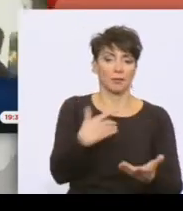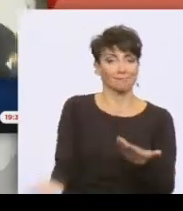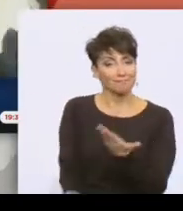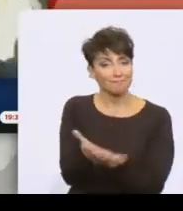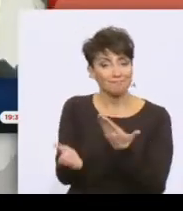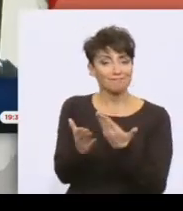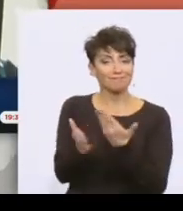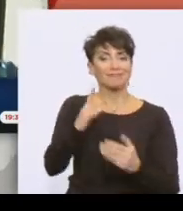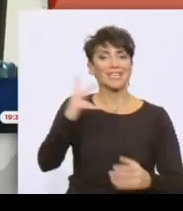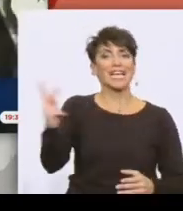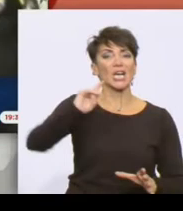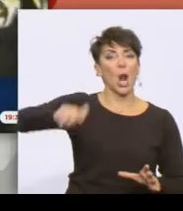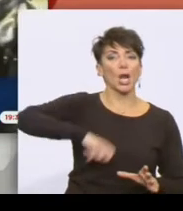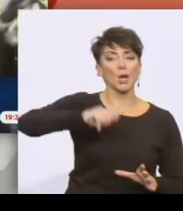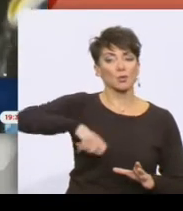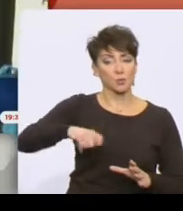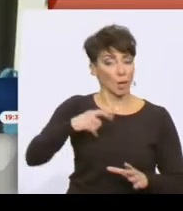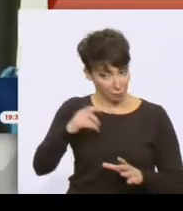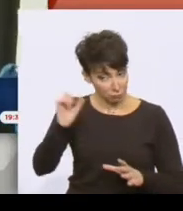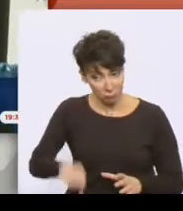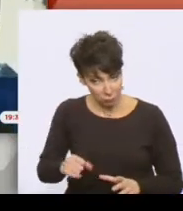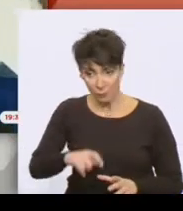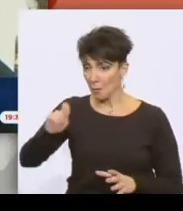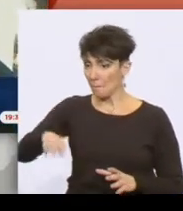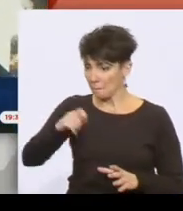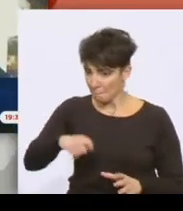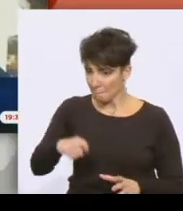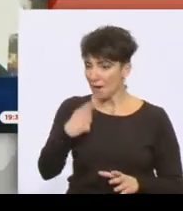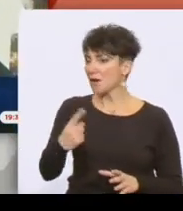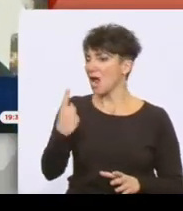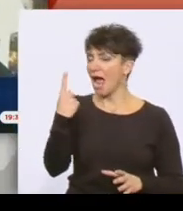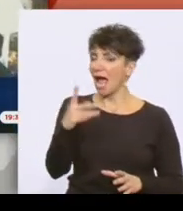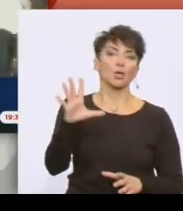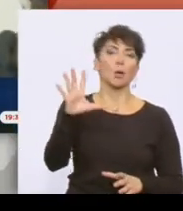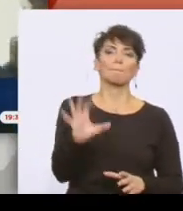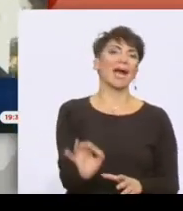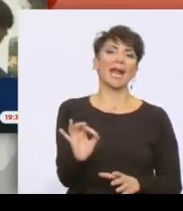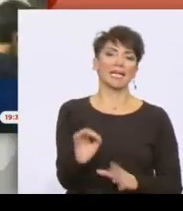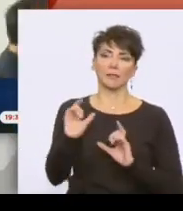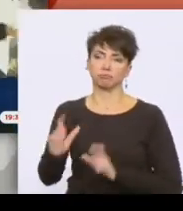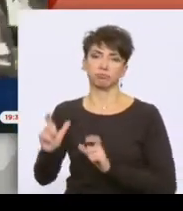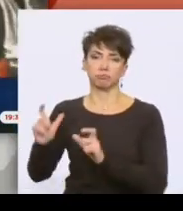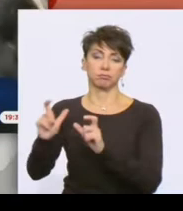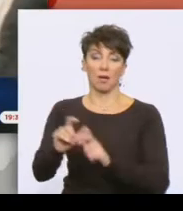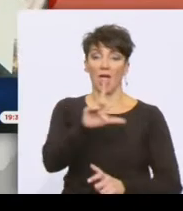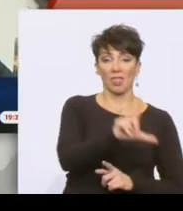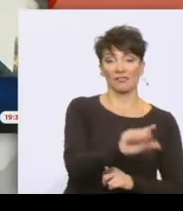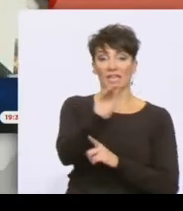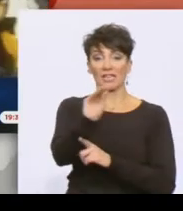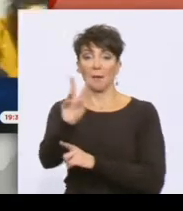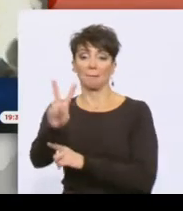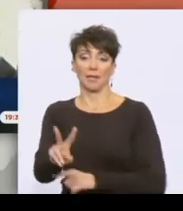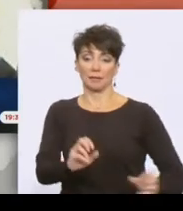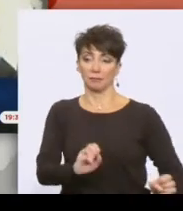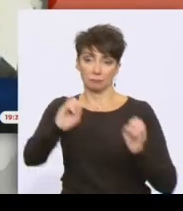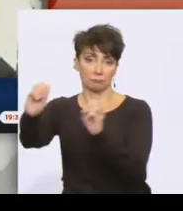της κοινωνικής κουζίνας, μαγειρεύοντάς μας τουλάχιστον 150 μερίδες κάθε Δευτέρα, Τετάρτη και Παρασκευή και το φέρνουμε